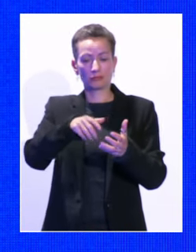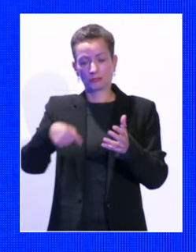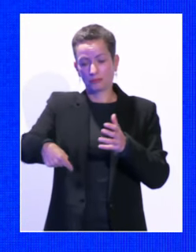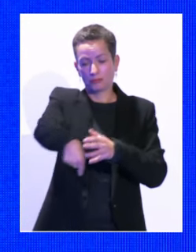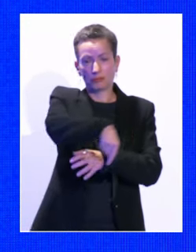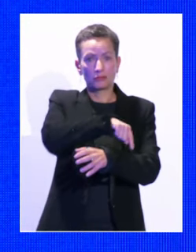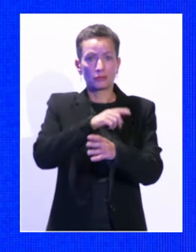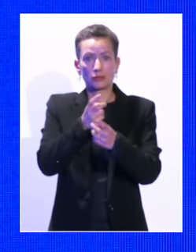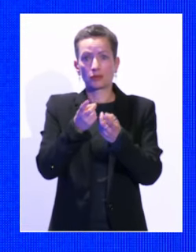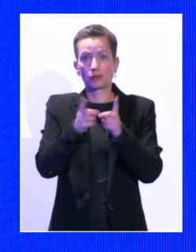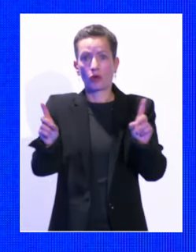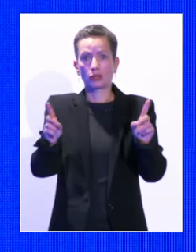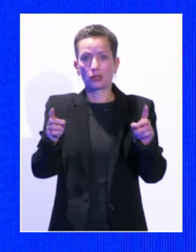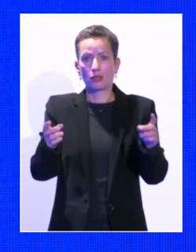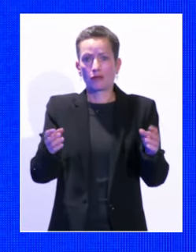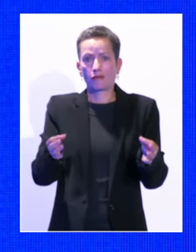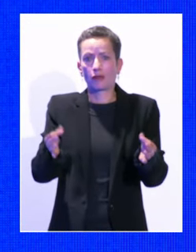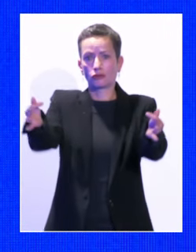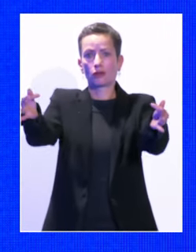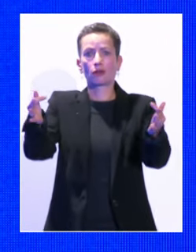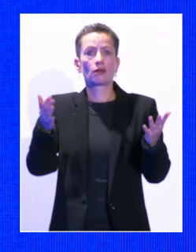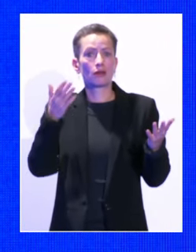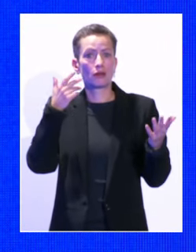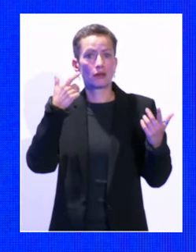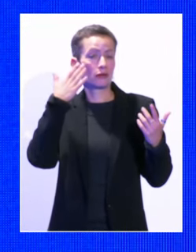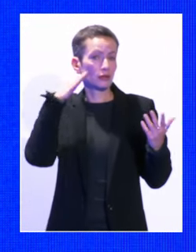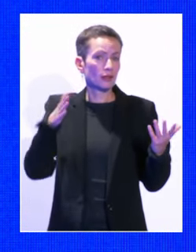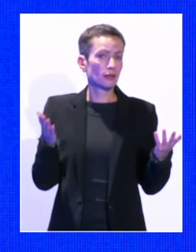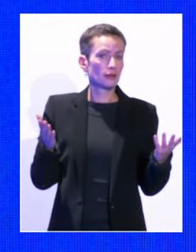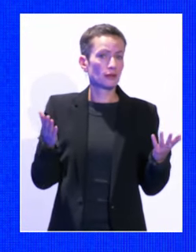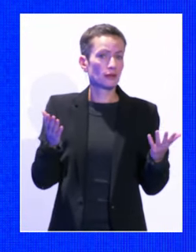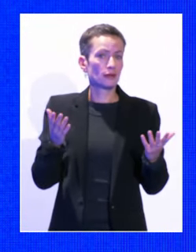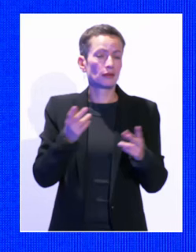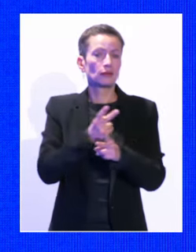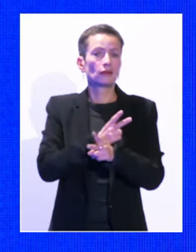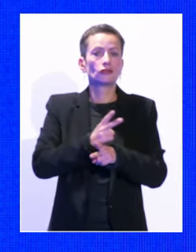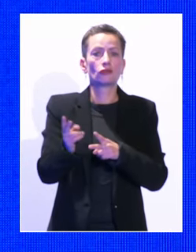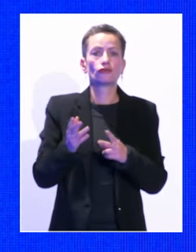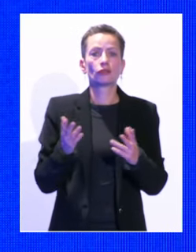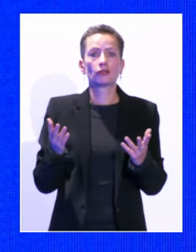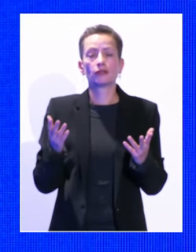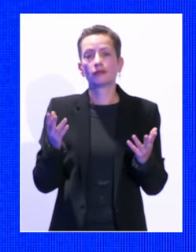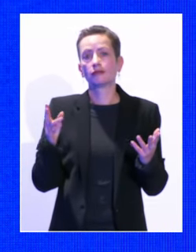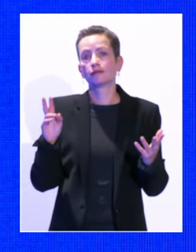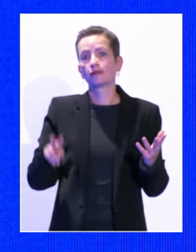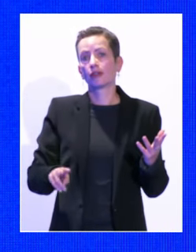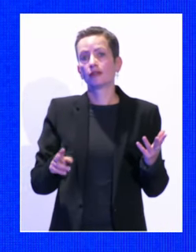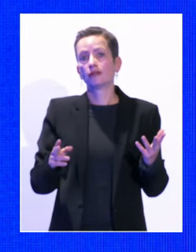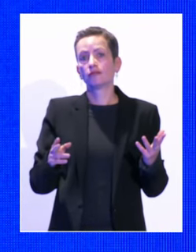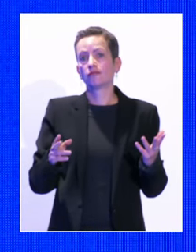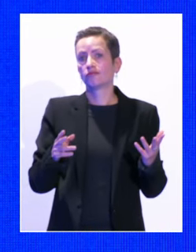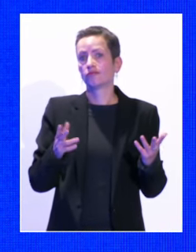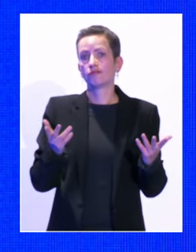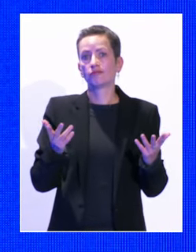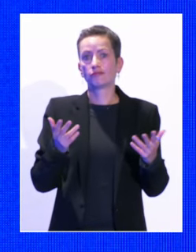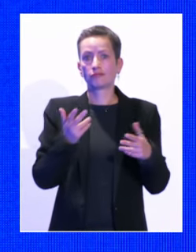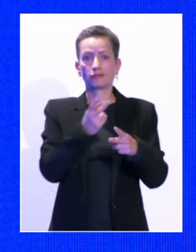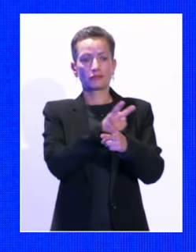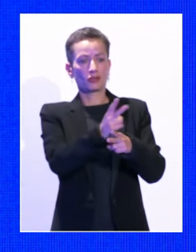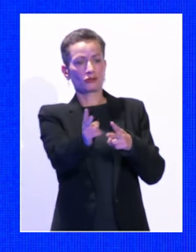danger. Et le danger, au fond, il correspond à son nom